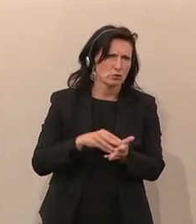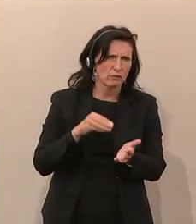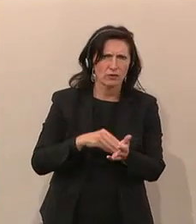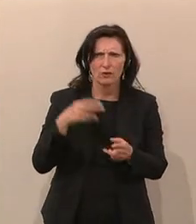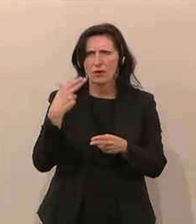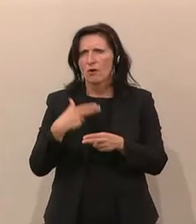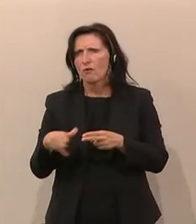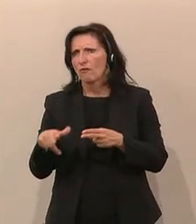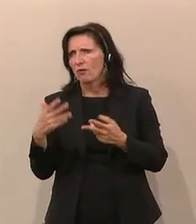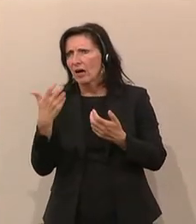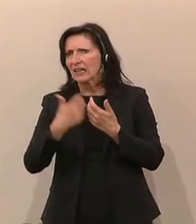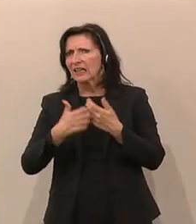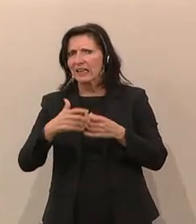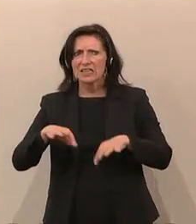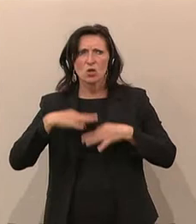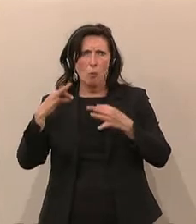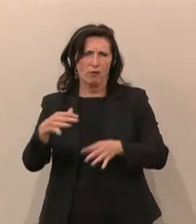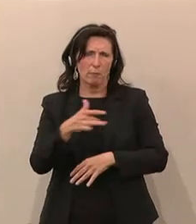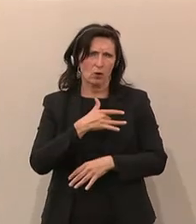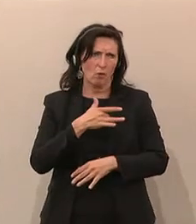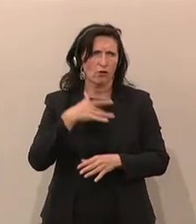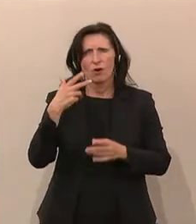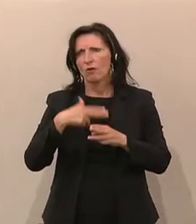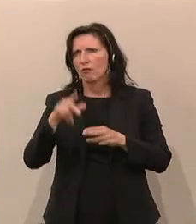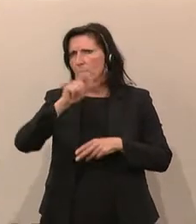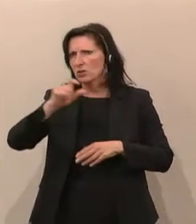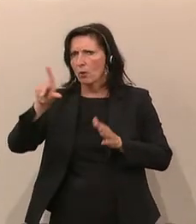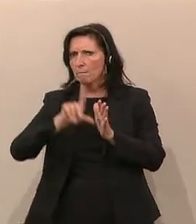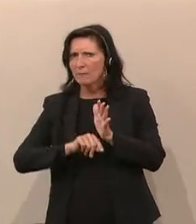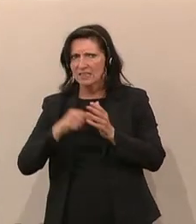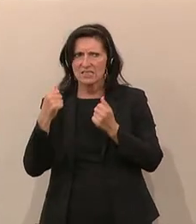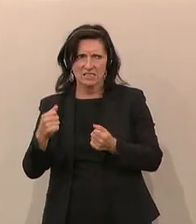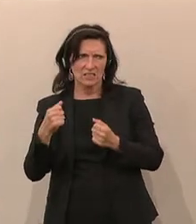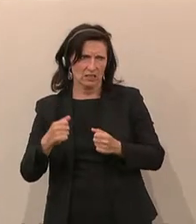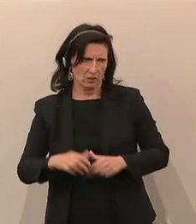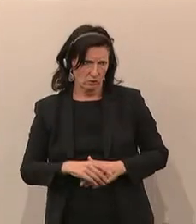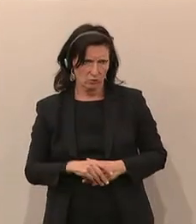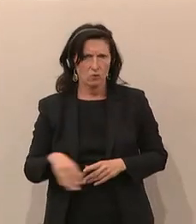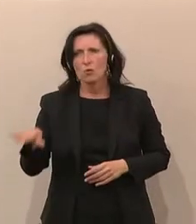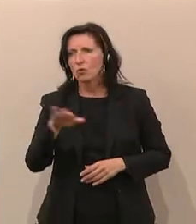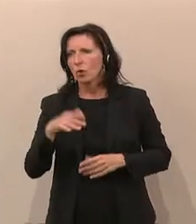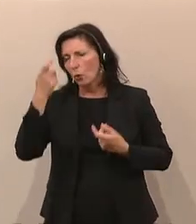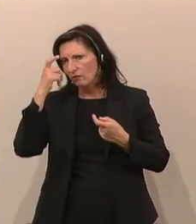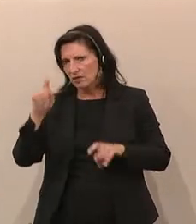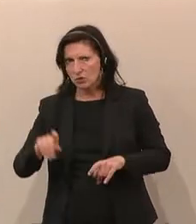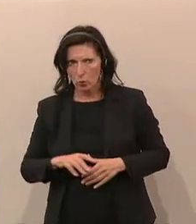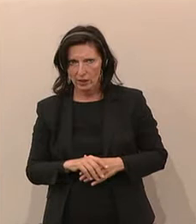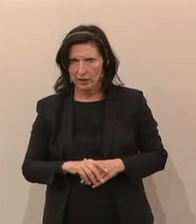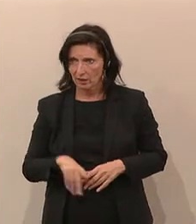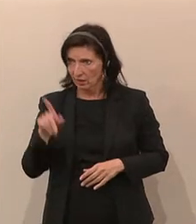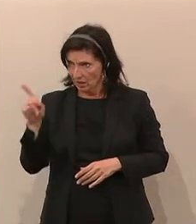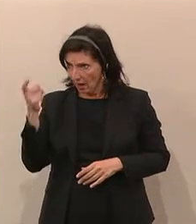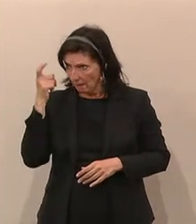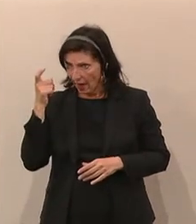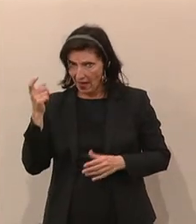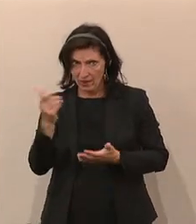die der Kriegsopferversorgung unterliegen, für Mindestsicherungsbezieherinnen und Asylwerberinnen in der Grundversorgung. Und da wollen Sie